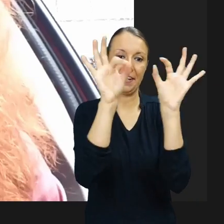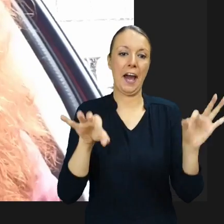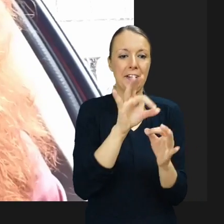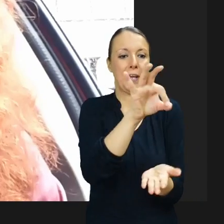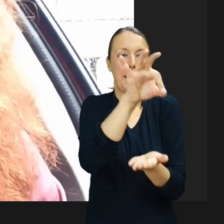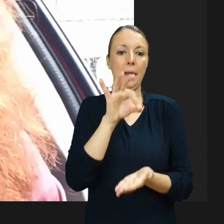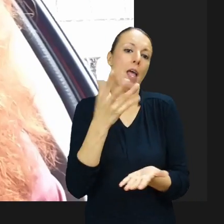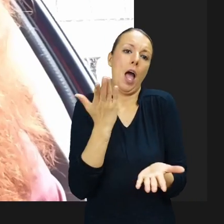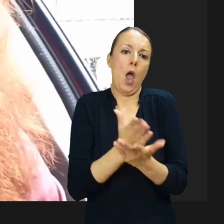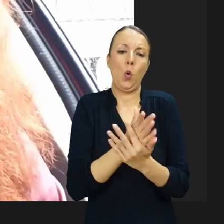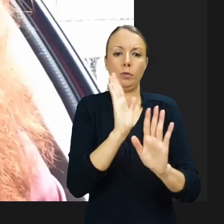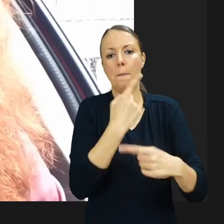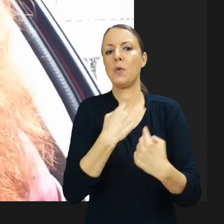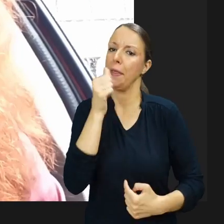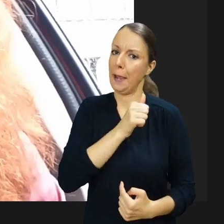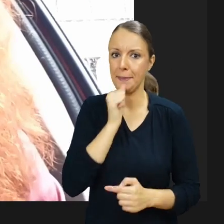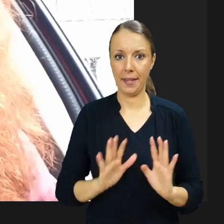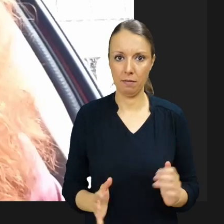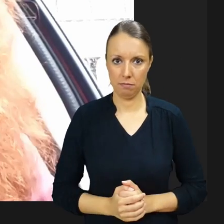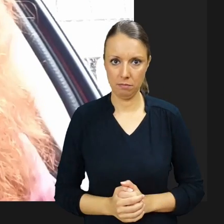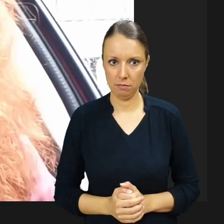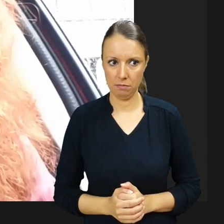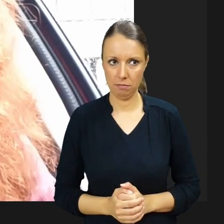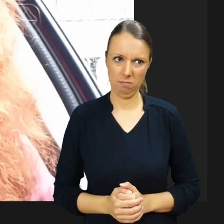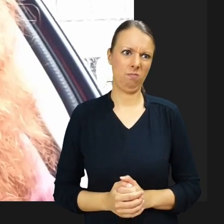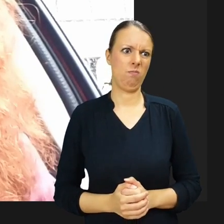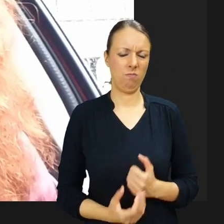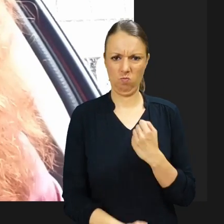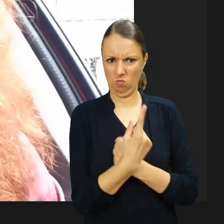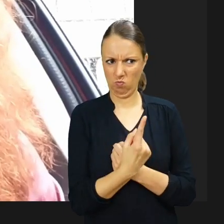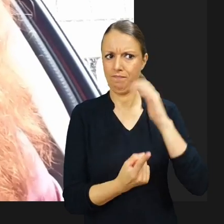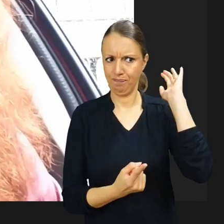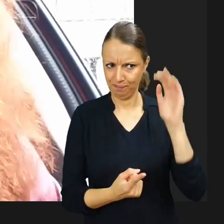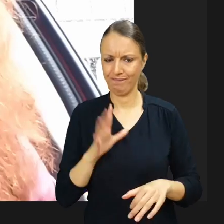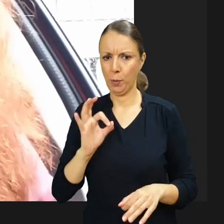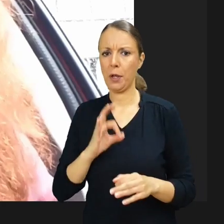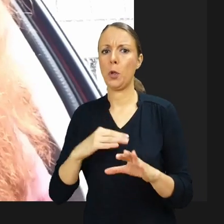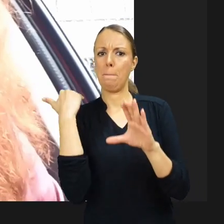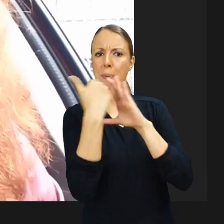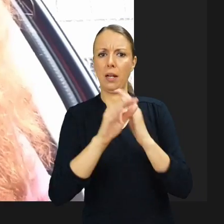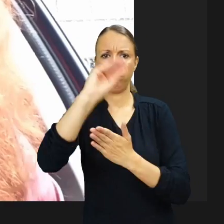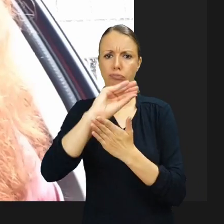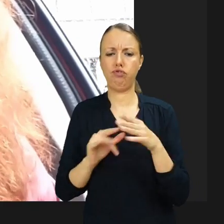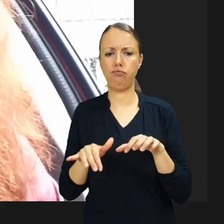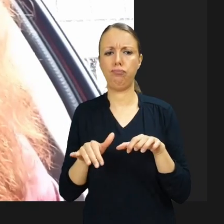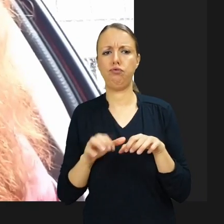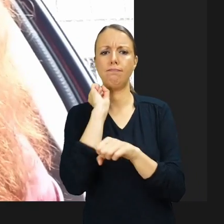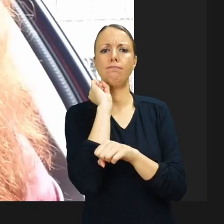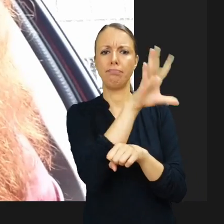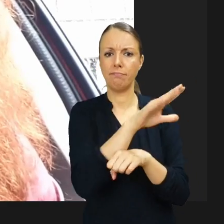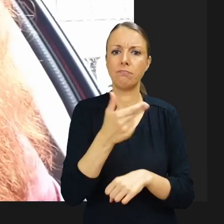tę paszczową informację zareagowałam pisemnie, znaczy mailem, pytaniami, kto utajnił, na